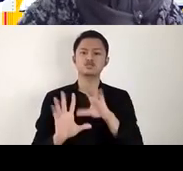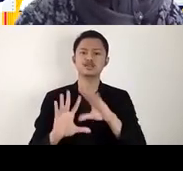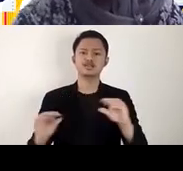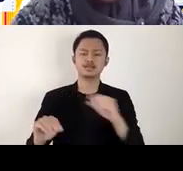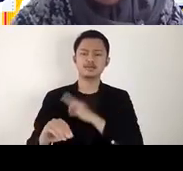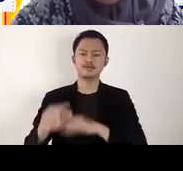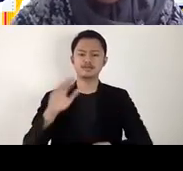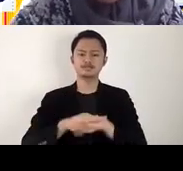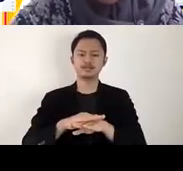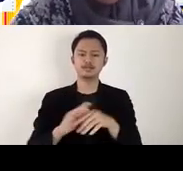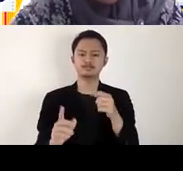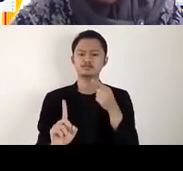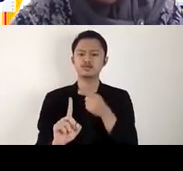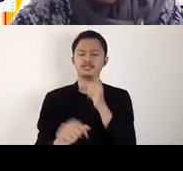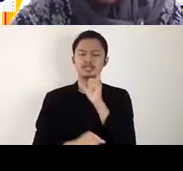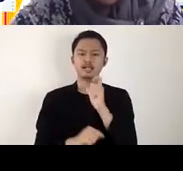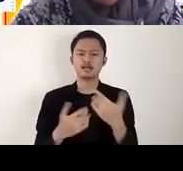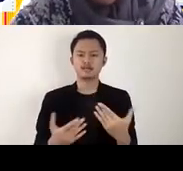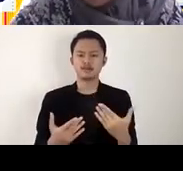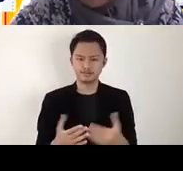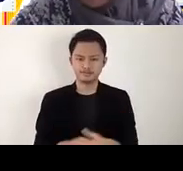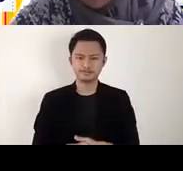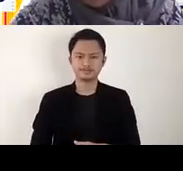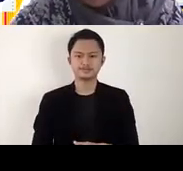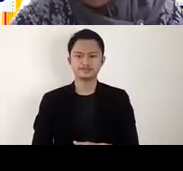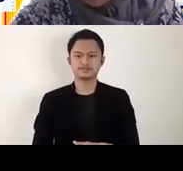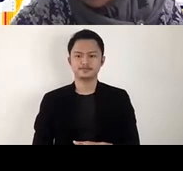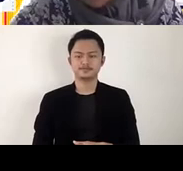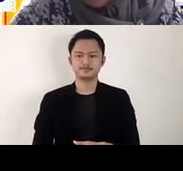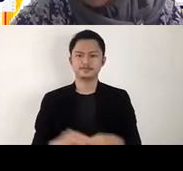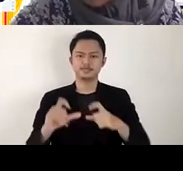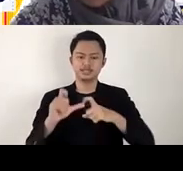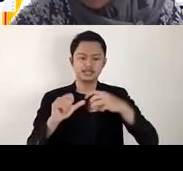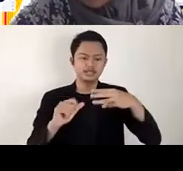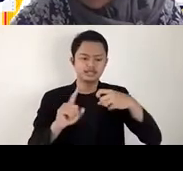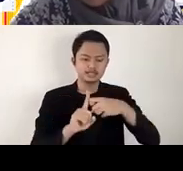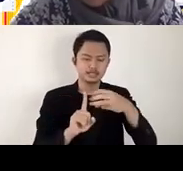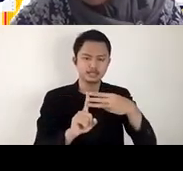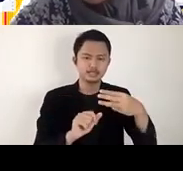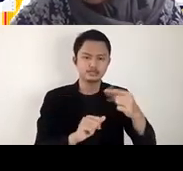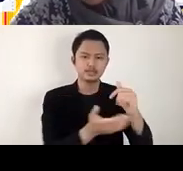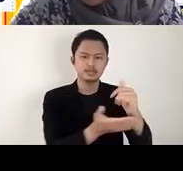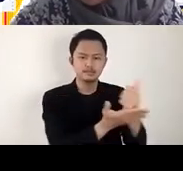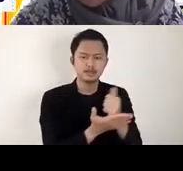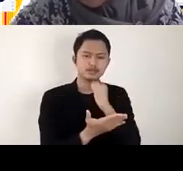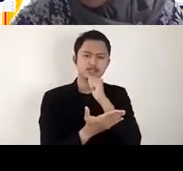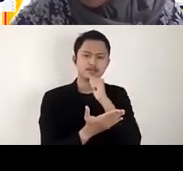sebenarnya kerja sekber maka eksemplar akan dibantu oleh kelompok-kelompok kerjakan P atau disebut dengan Kok